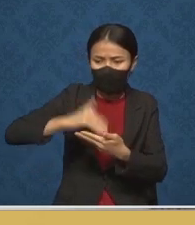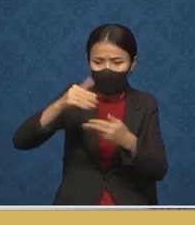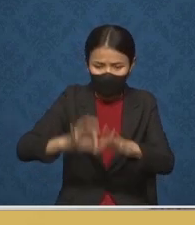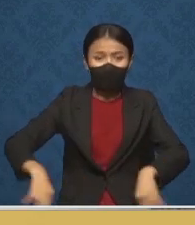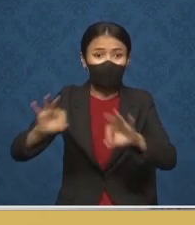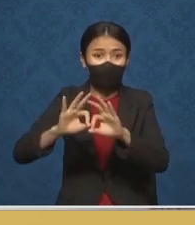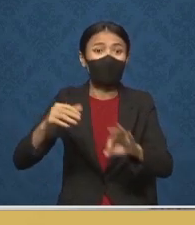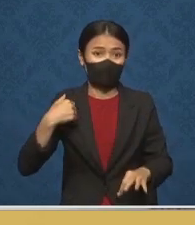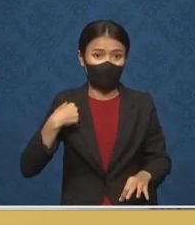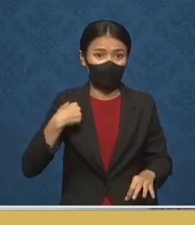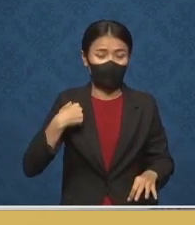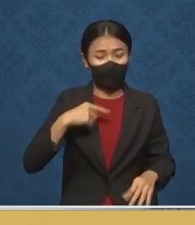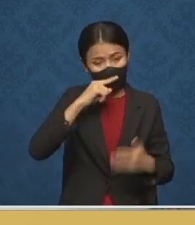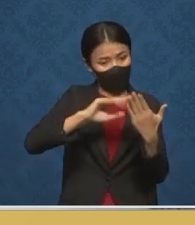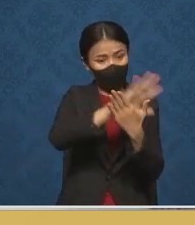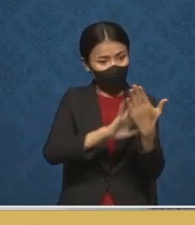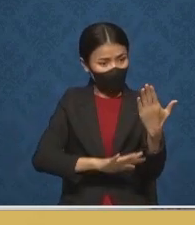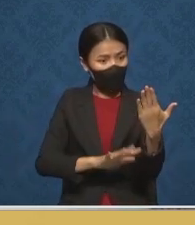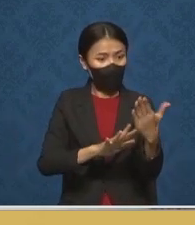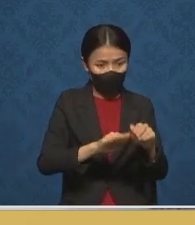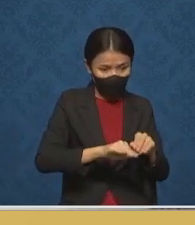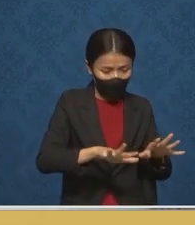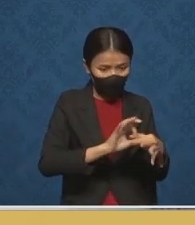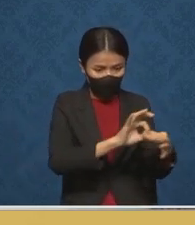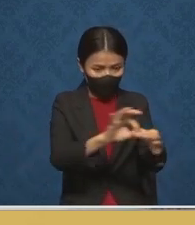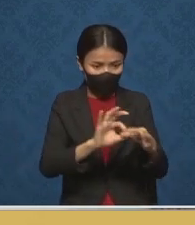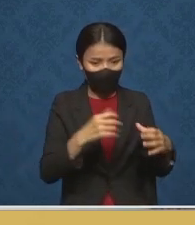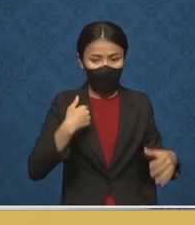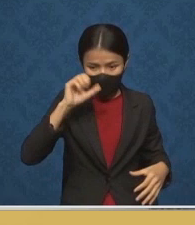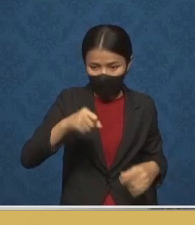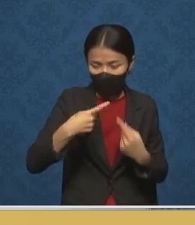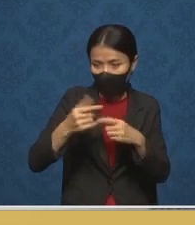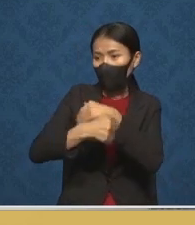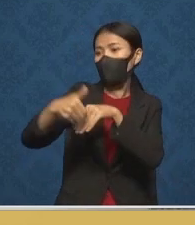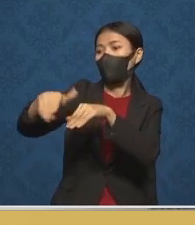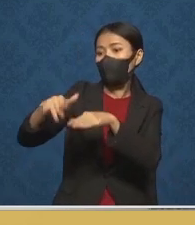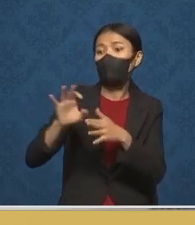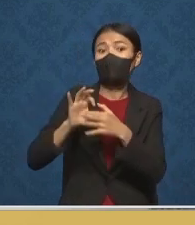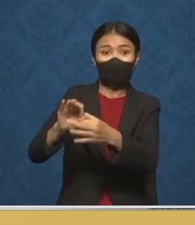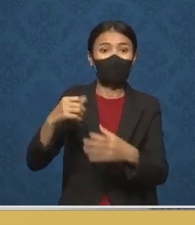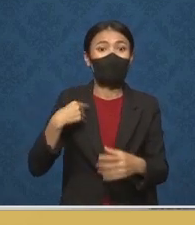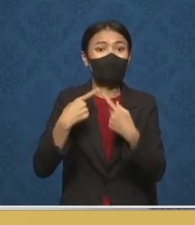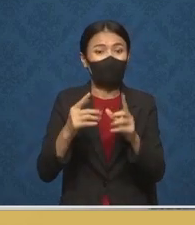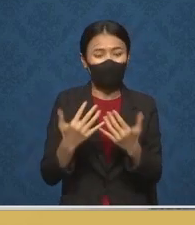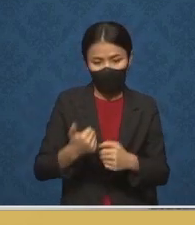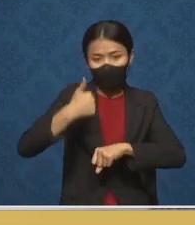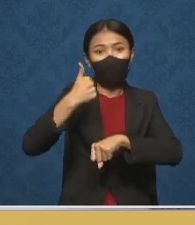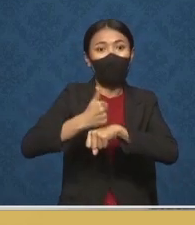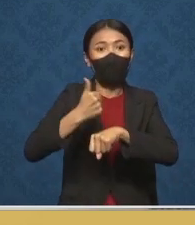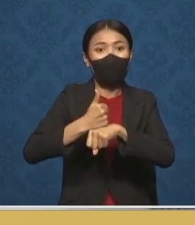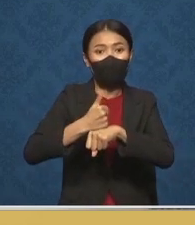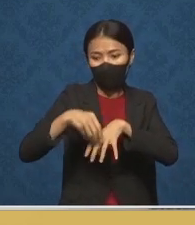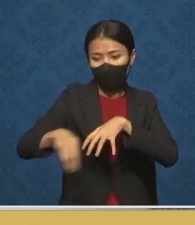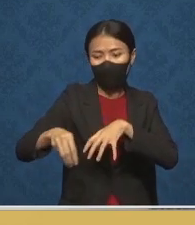งไม่ใช่แค่ในประเทศไทยไปทั่วไปแต่พองานทะเบียนราษฎรมีแค่49